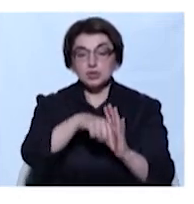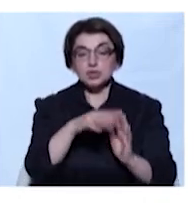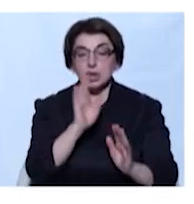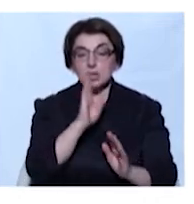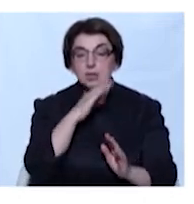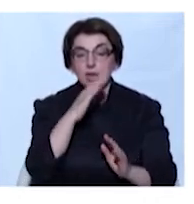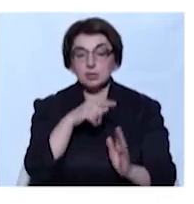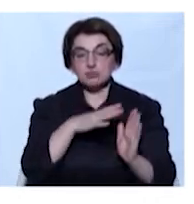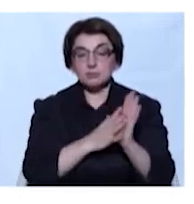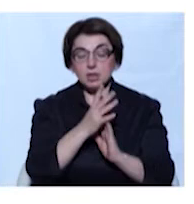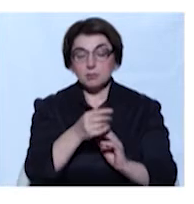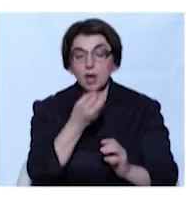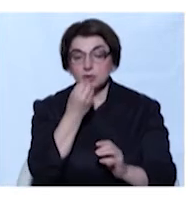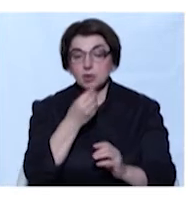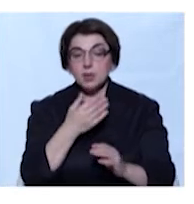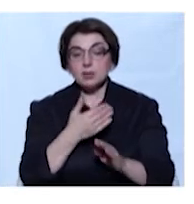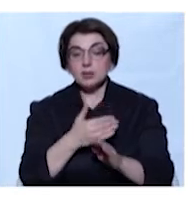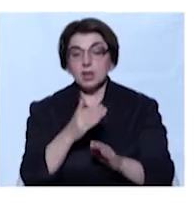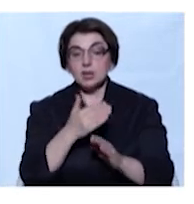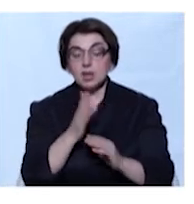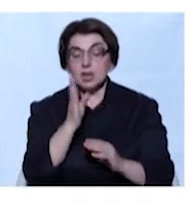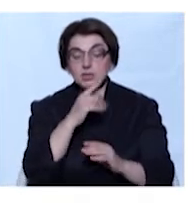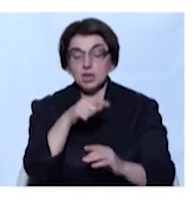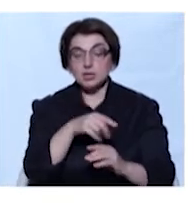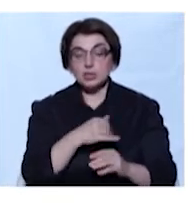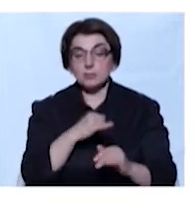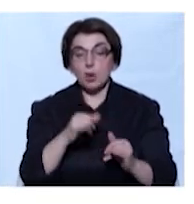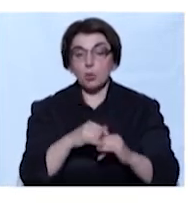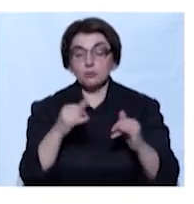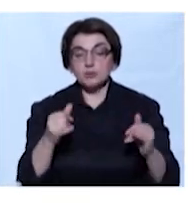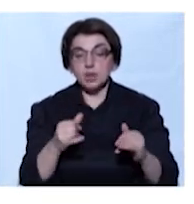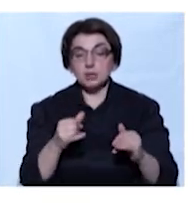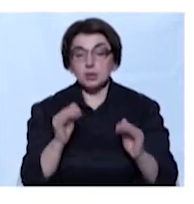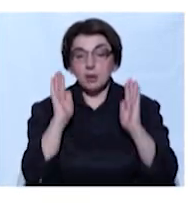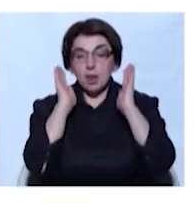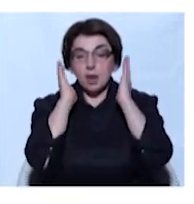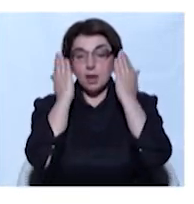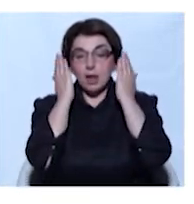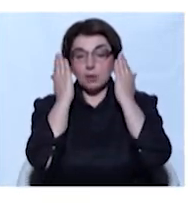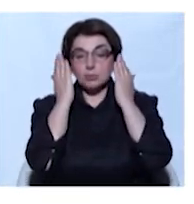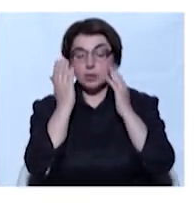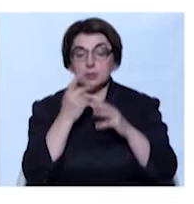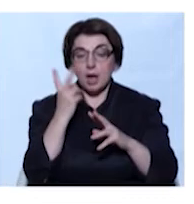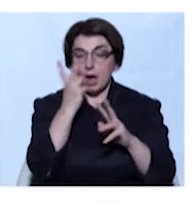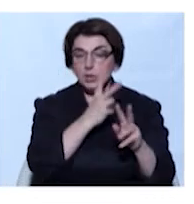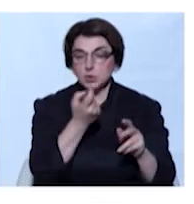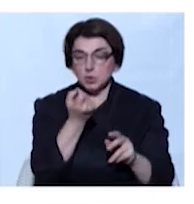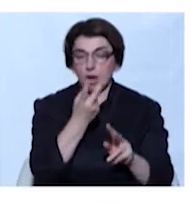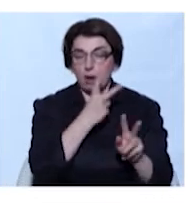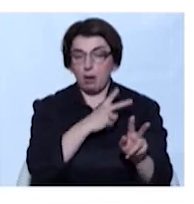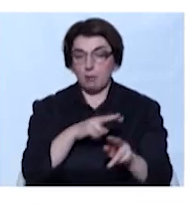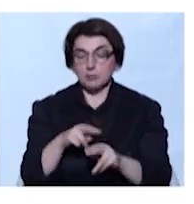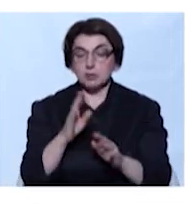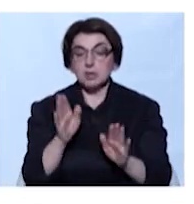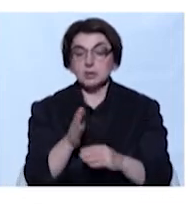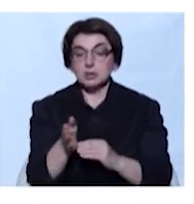წყალში მას უკვე თანდათან უვითარდება ლაყუჩები, ის თევზს გავს, თავკომბალა სტადია ძალიან გავს თევზს, უვითარდება